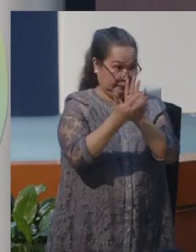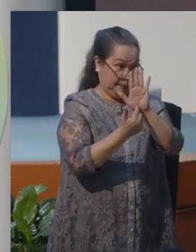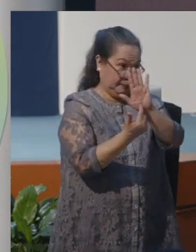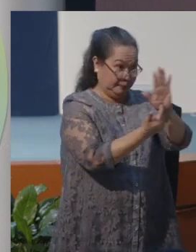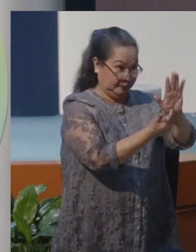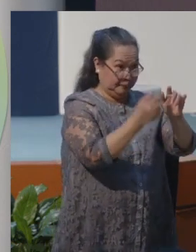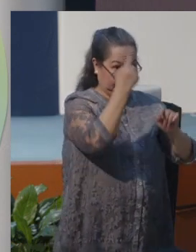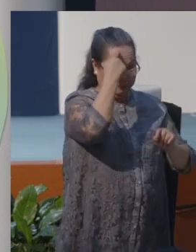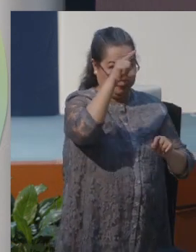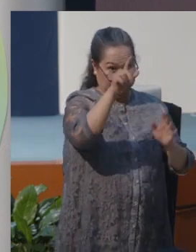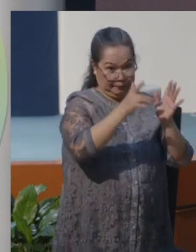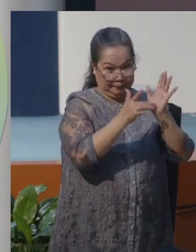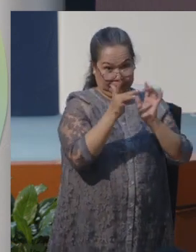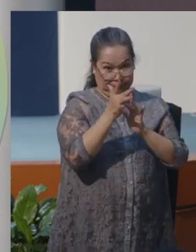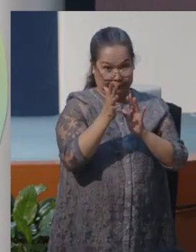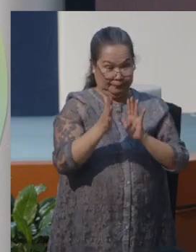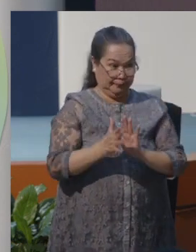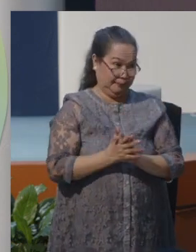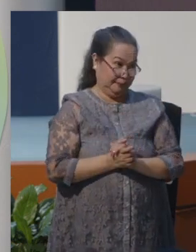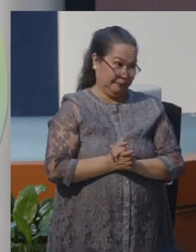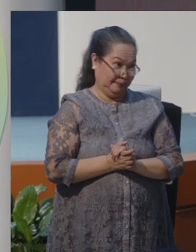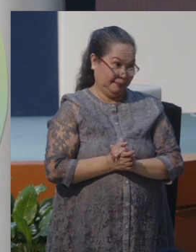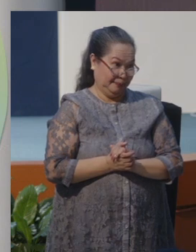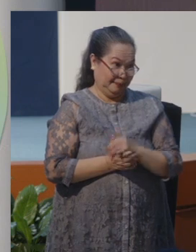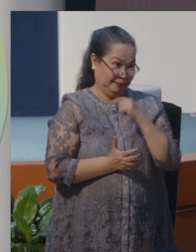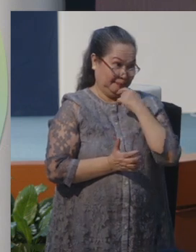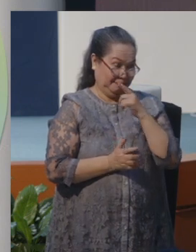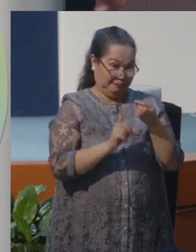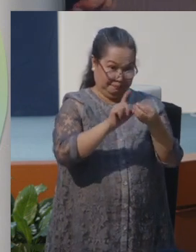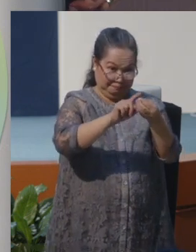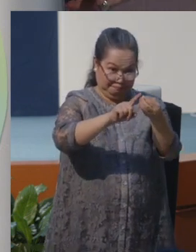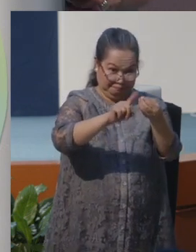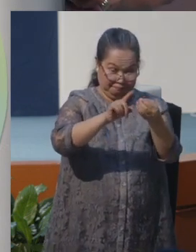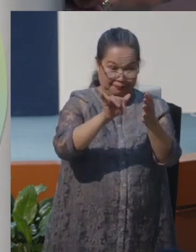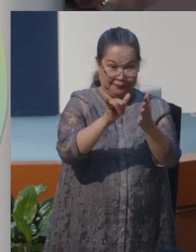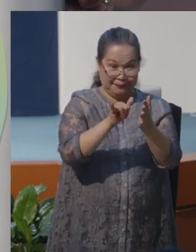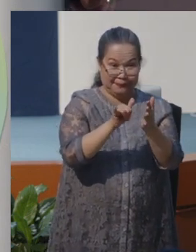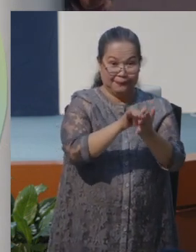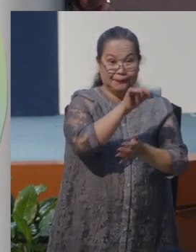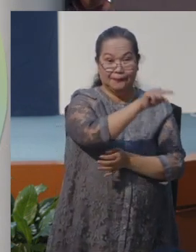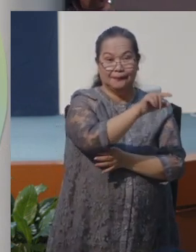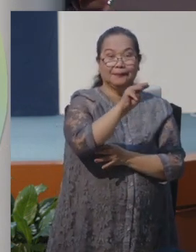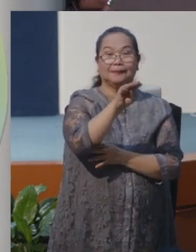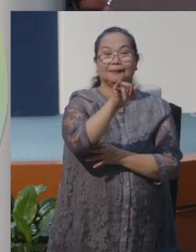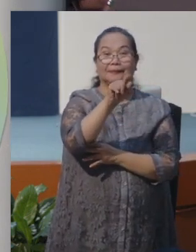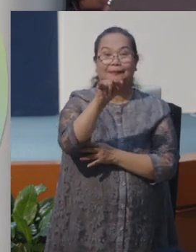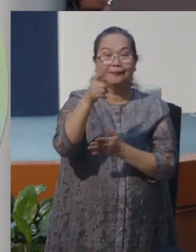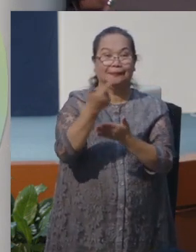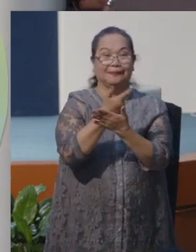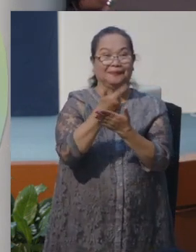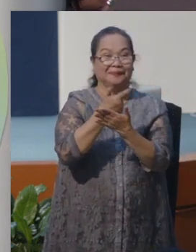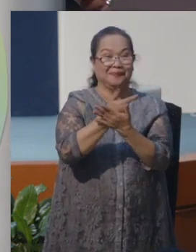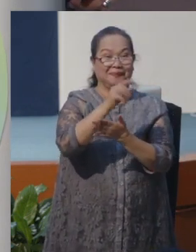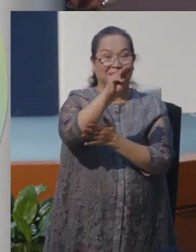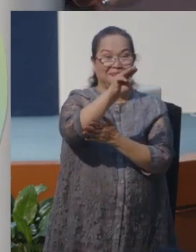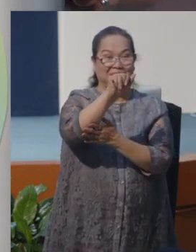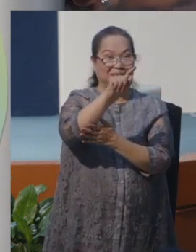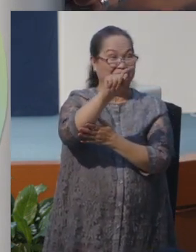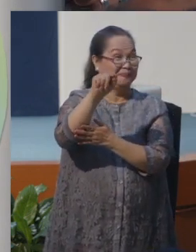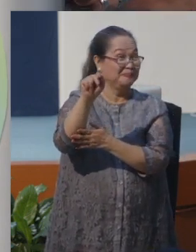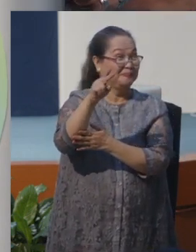atin. Sabi ni Sproul sa kanyang komentaryo, siyang sumulat ng Gospel of Matthew, of